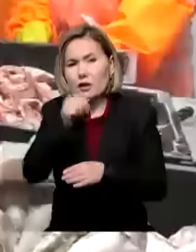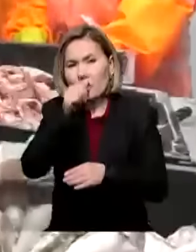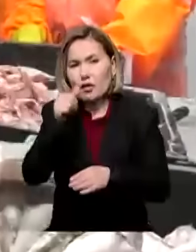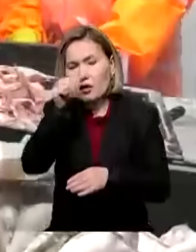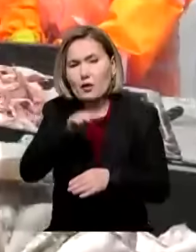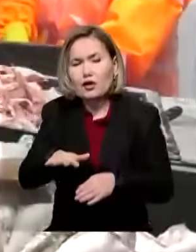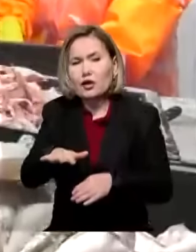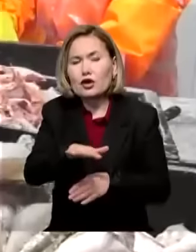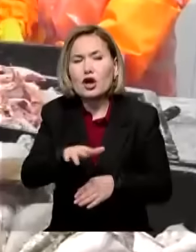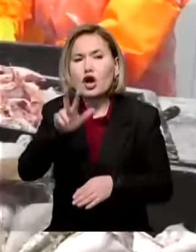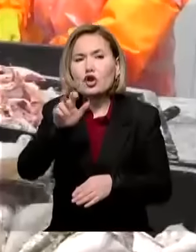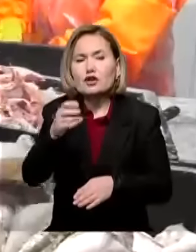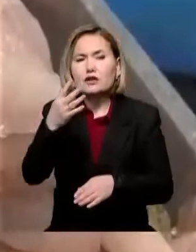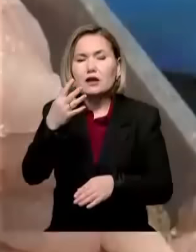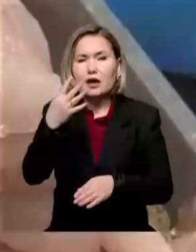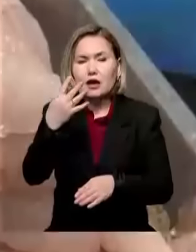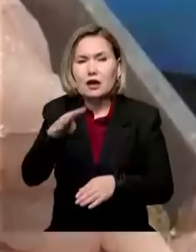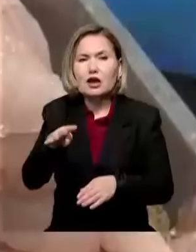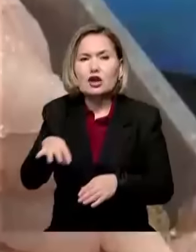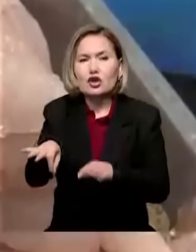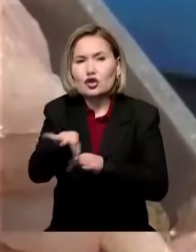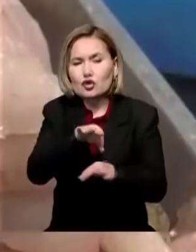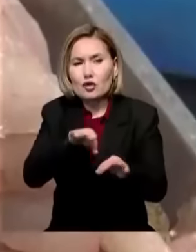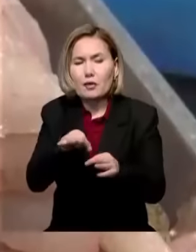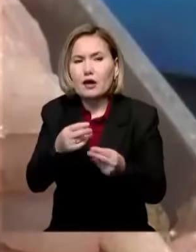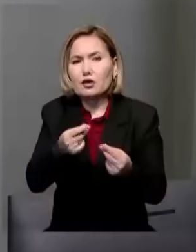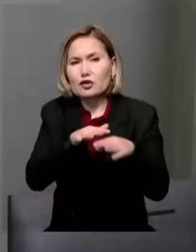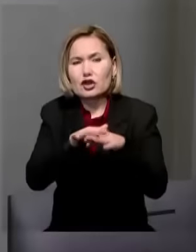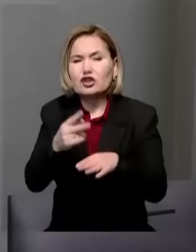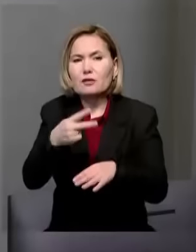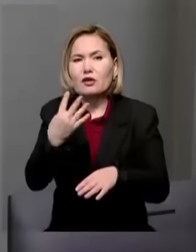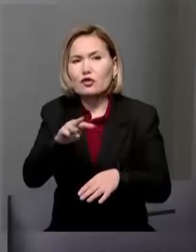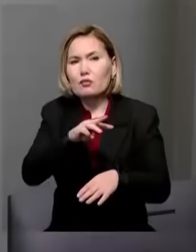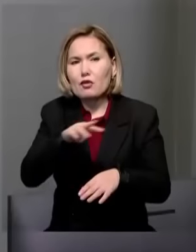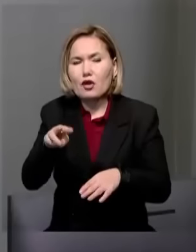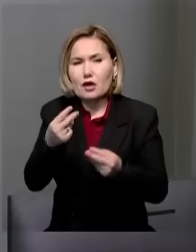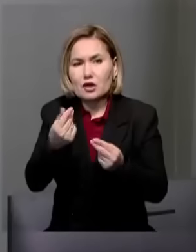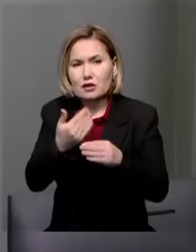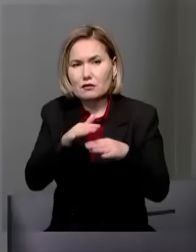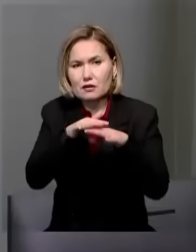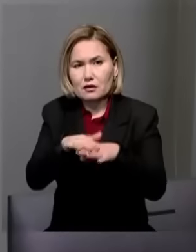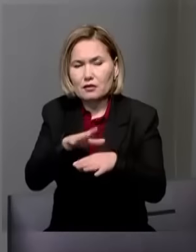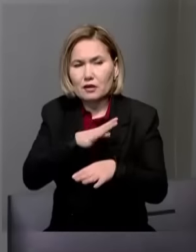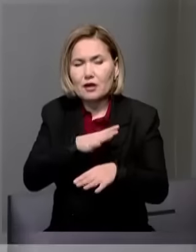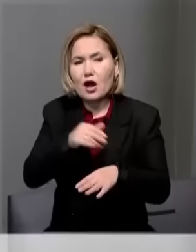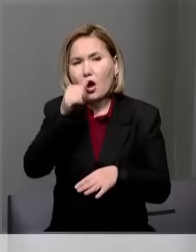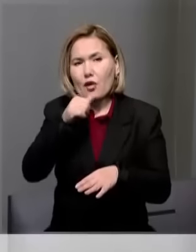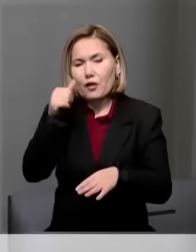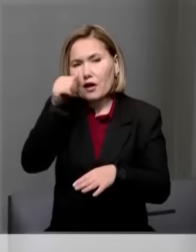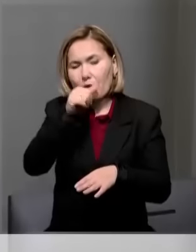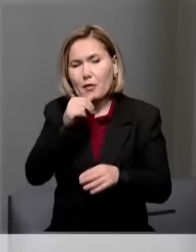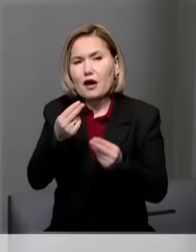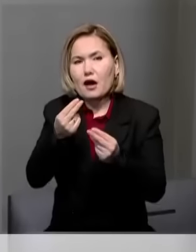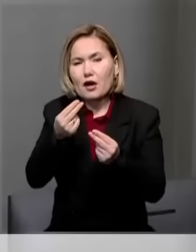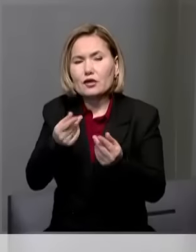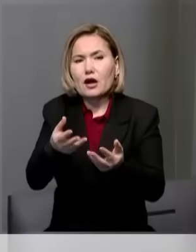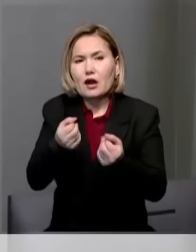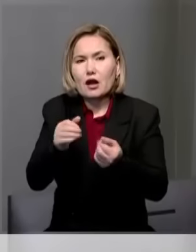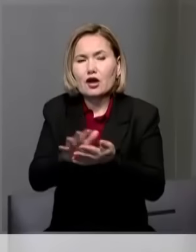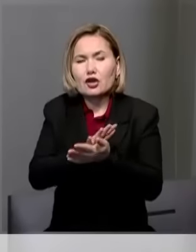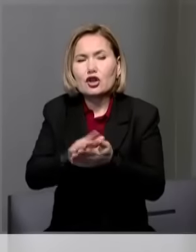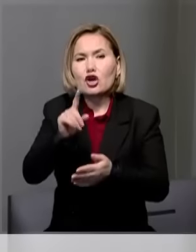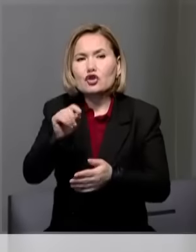аймақта 340 жобаға 24 миллиард теңге субсидия қарастырылған. У нас было заложено 100 миллионов тенге. Өткен жылы қайтарымсыз грантқа 100